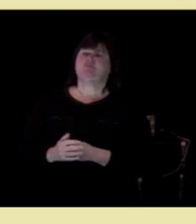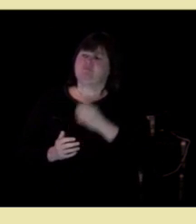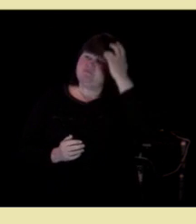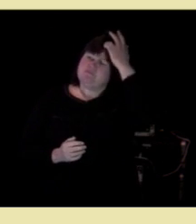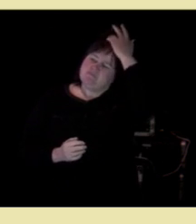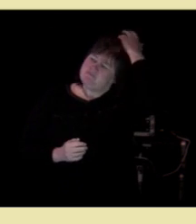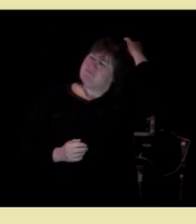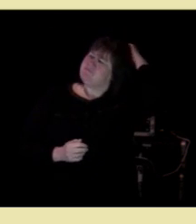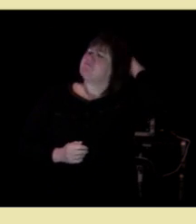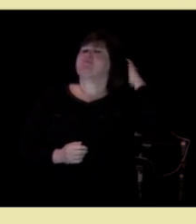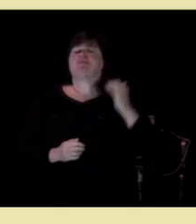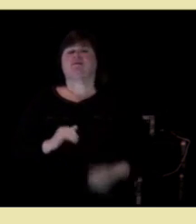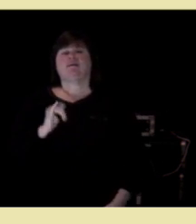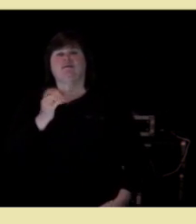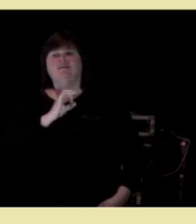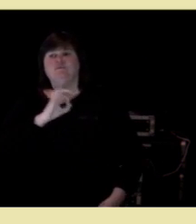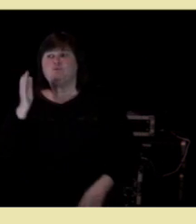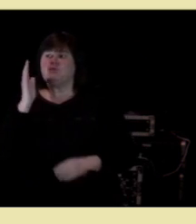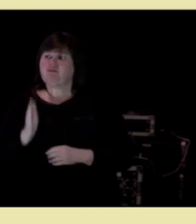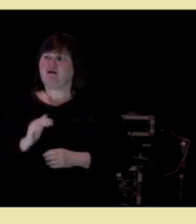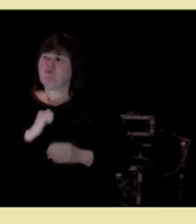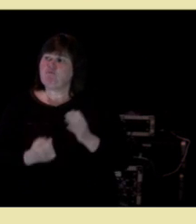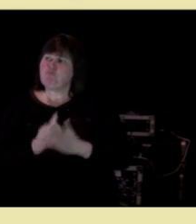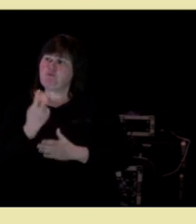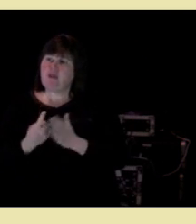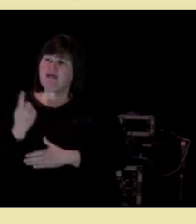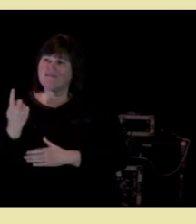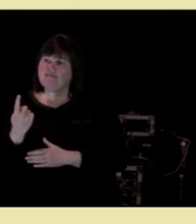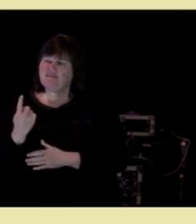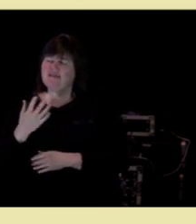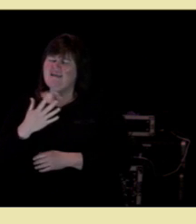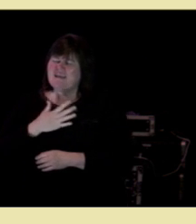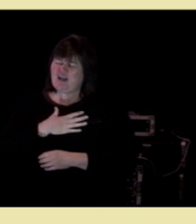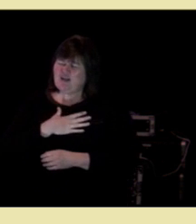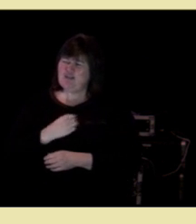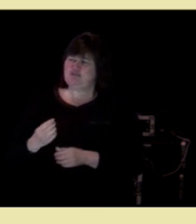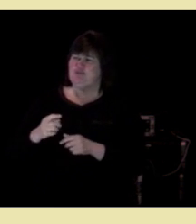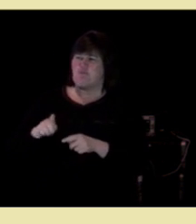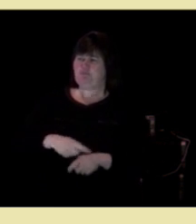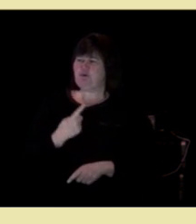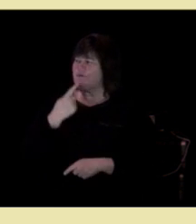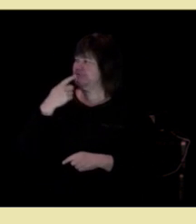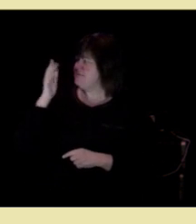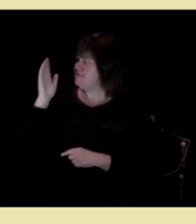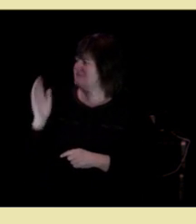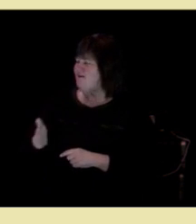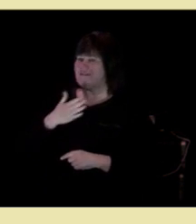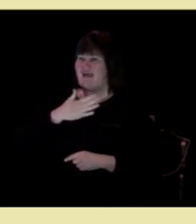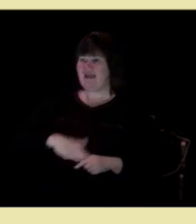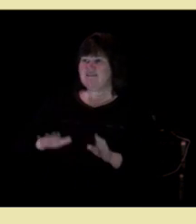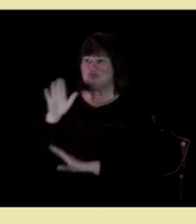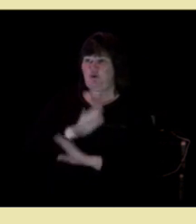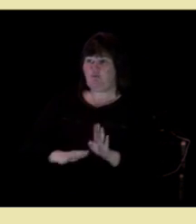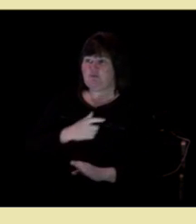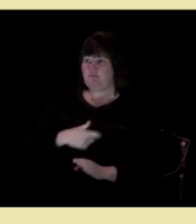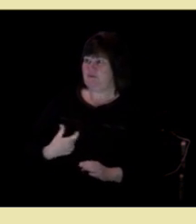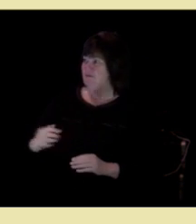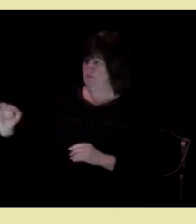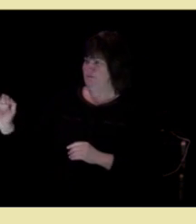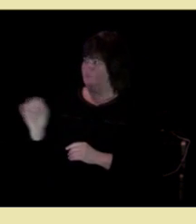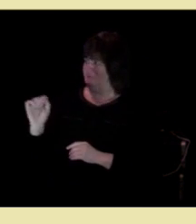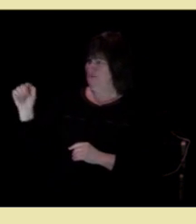Ja, tusen takk for muligheten. Jeg har lyst til å begynne med å takke helse- og omsorgsministeren, som ikke her akkurat